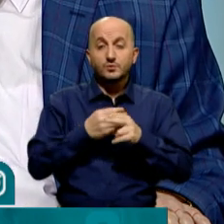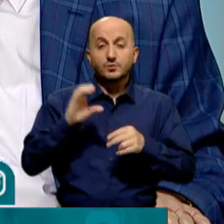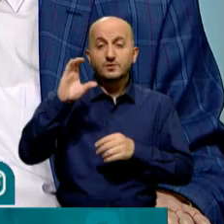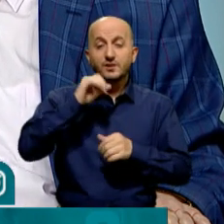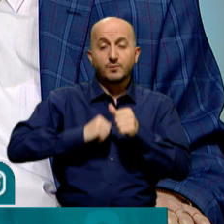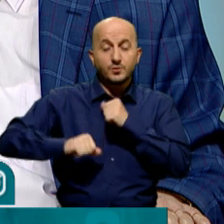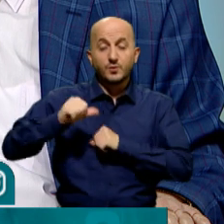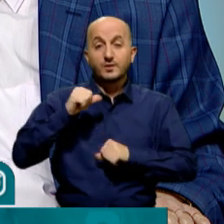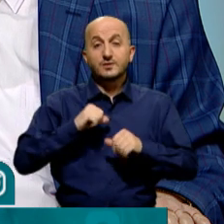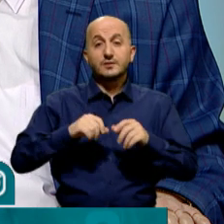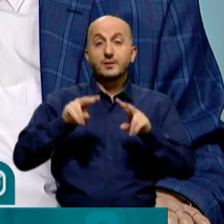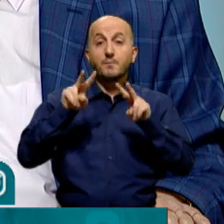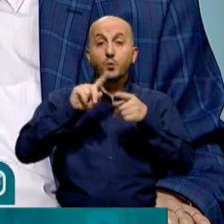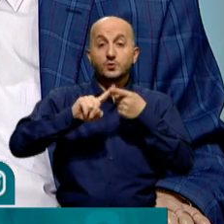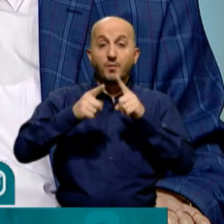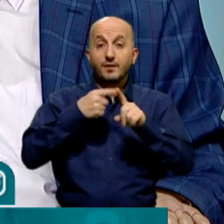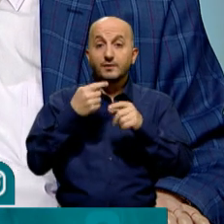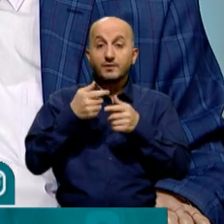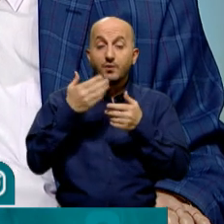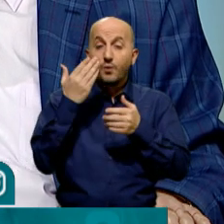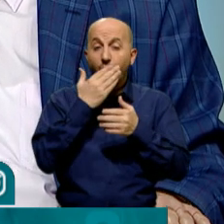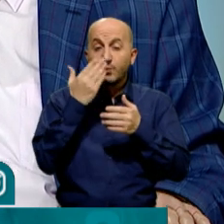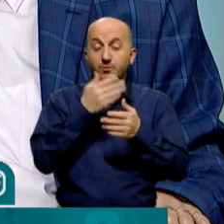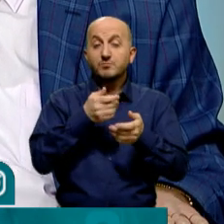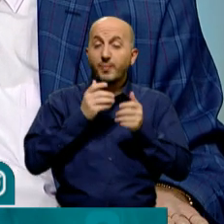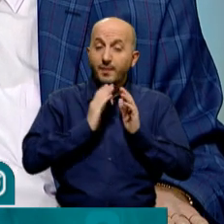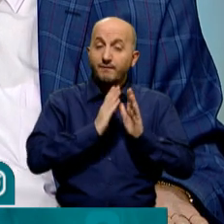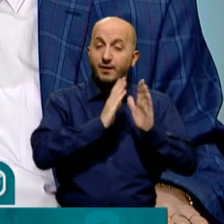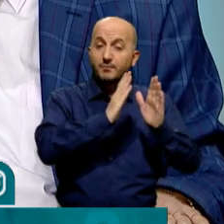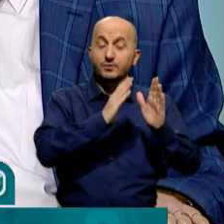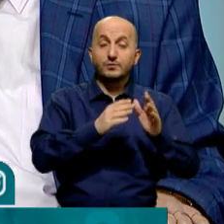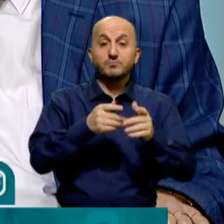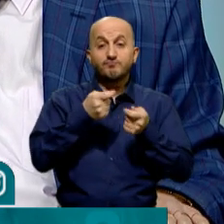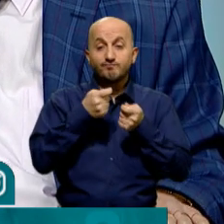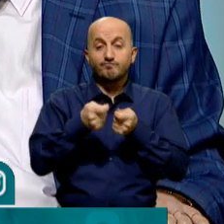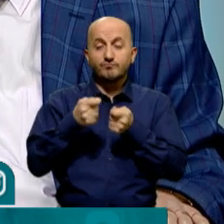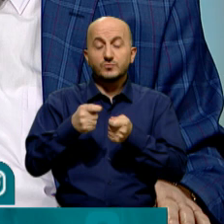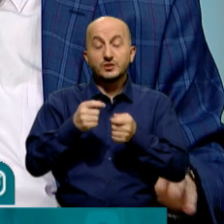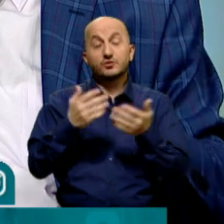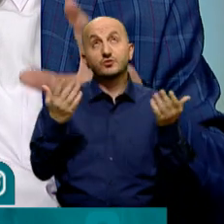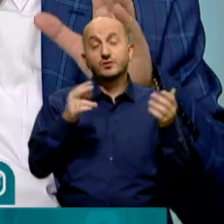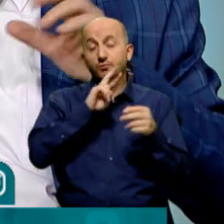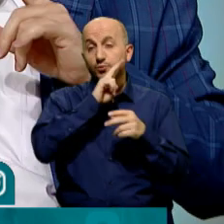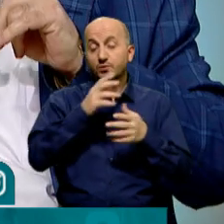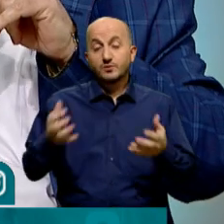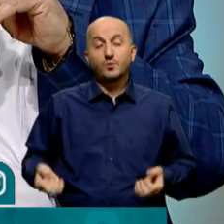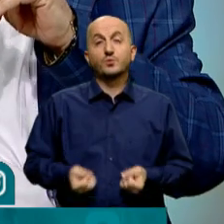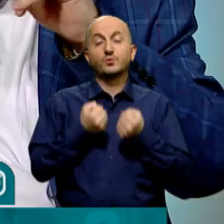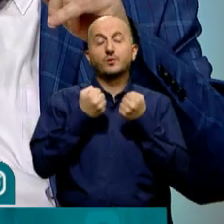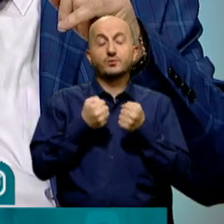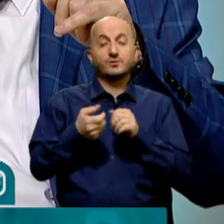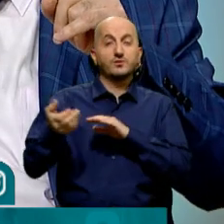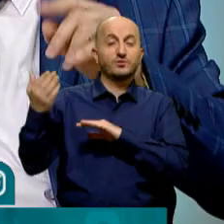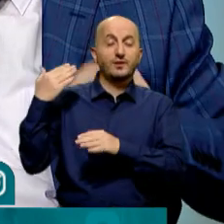ilahiyatlarımız, medreselerimiz devam ediyor. Ve biz bunları yetiştirerek inşallah bu günahtan kurtuluyoruz. İnşallah. Zaten geçen derste